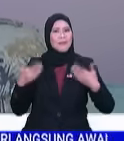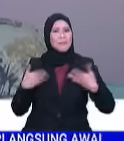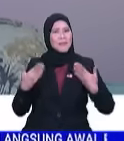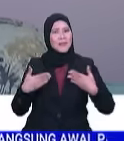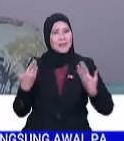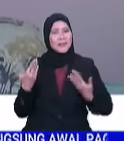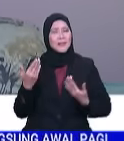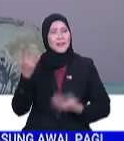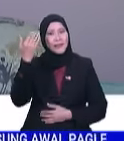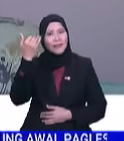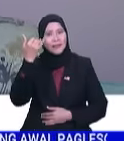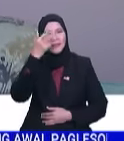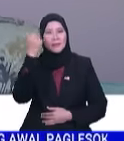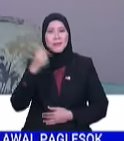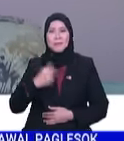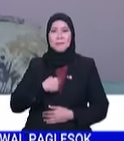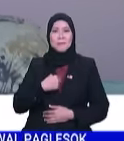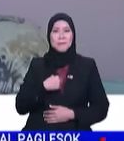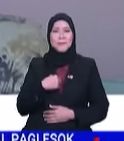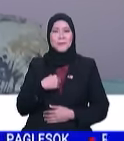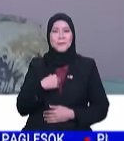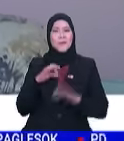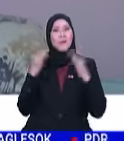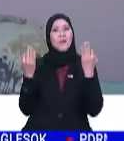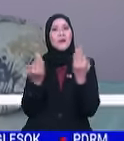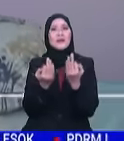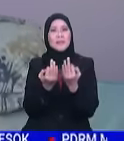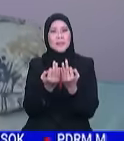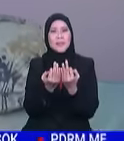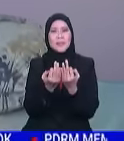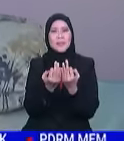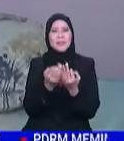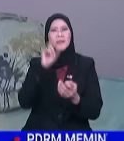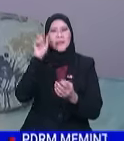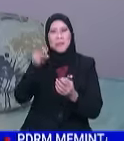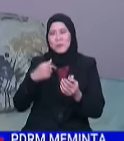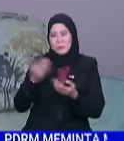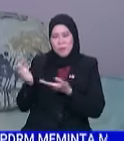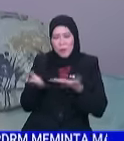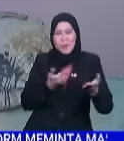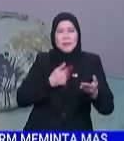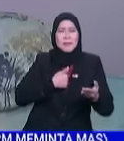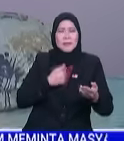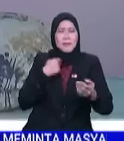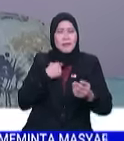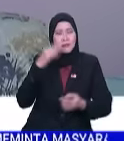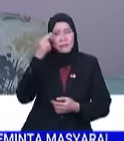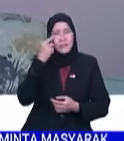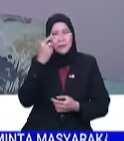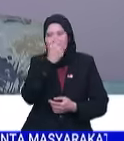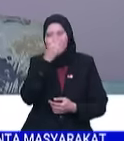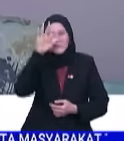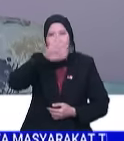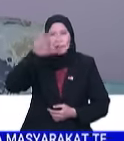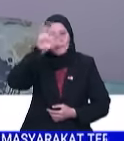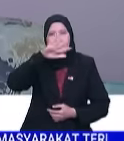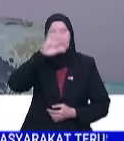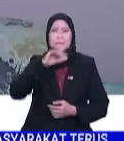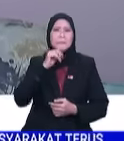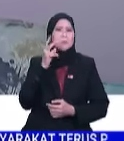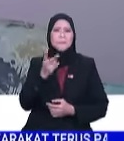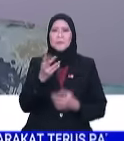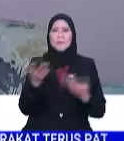hati sebab apa? Makcik tak, keluarga makcik tak usah payah bawa makcik. Makcik matanya pun dah tak nampak. Nak bayang-bayang je